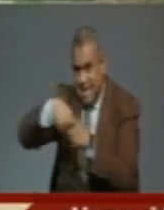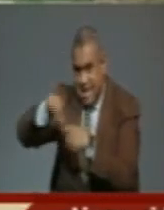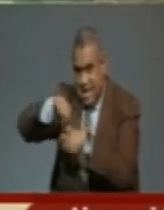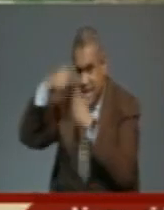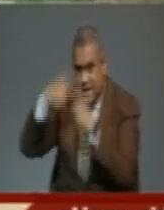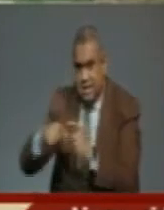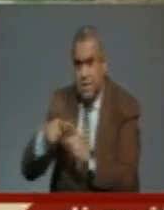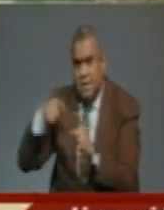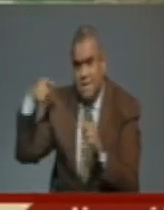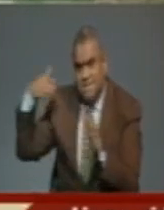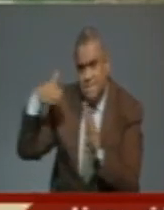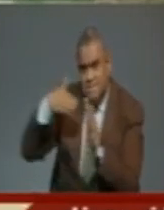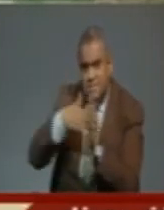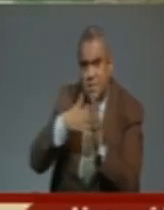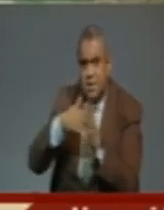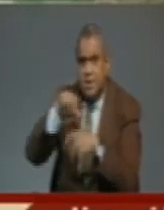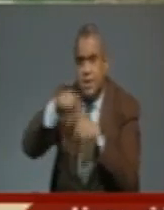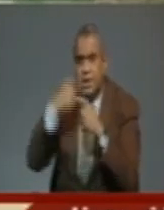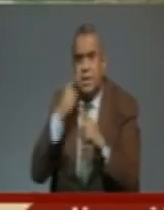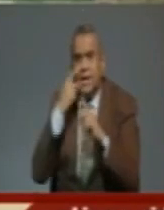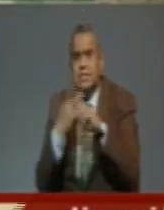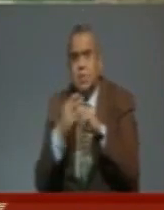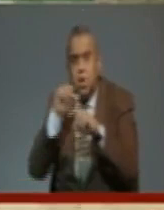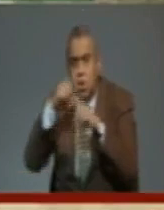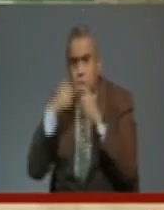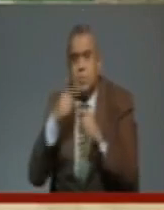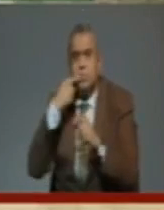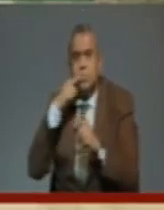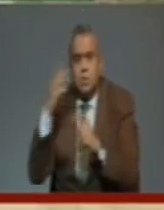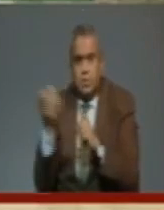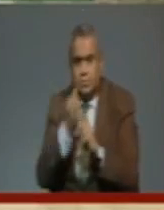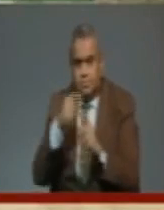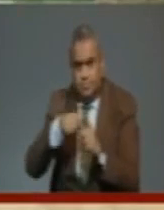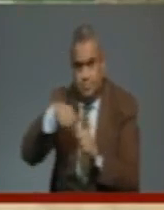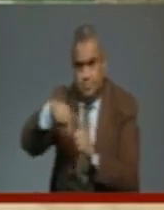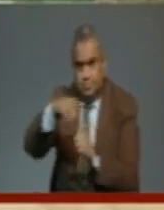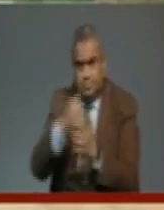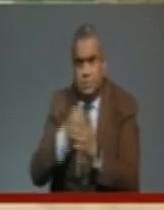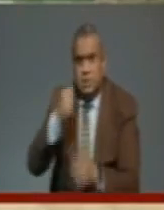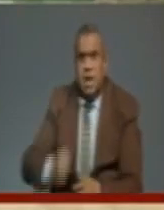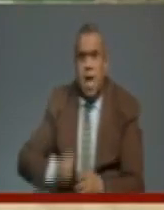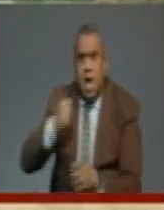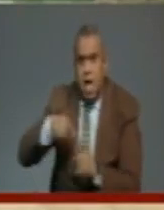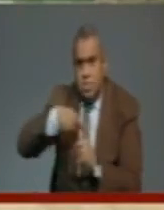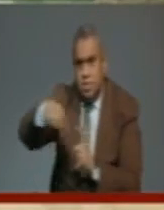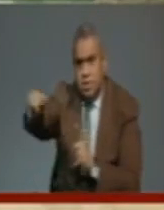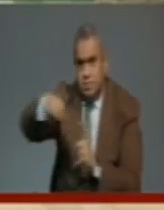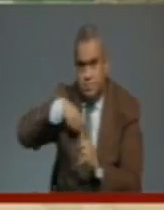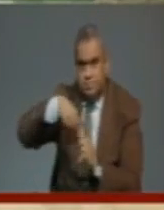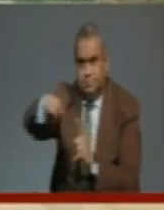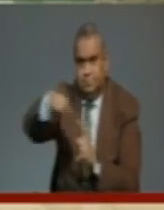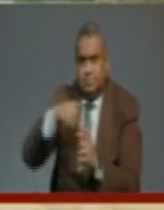بينتهي في ميناء اسكندريه الكبير ايضا، بيربط بينهم خط سكك حديد